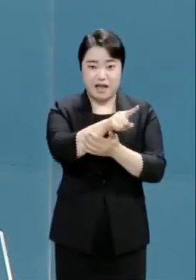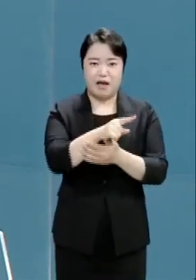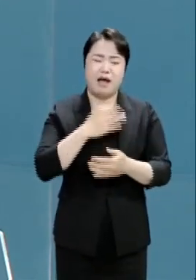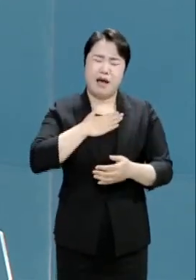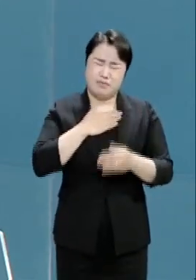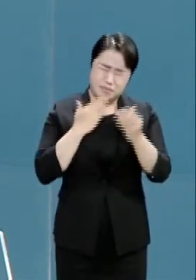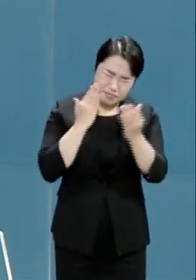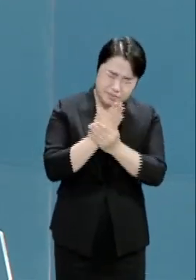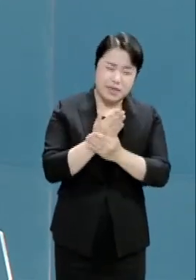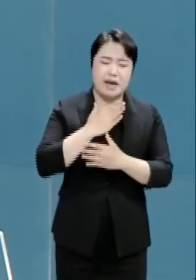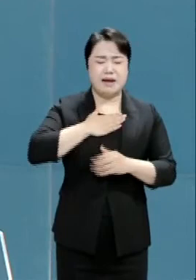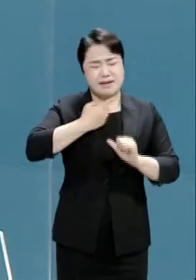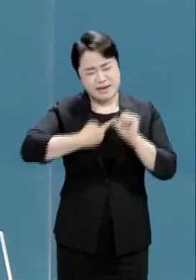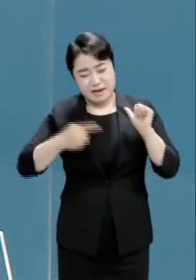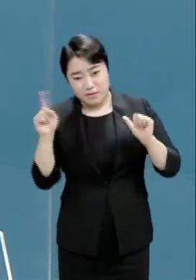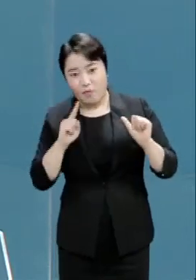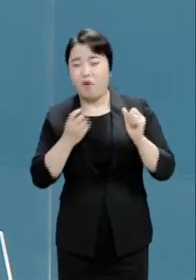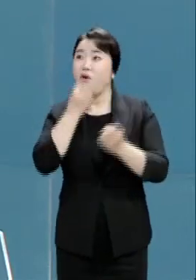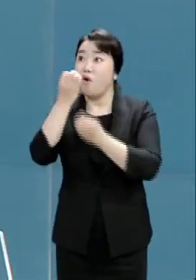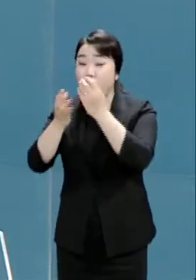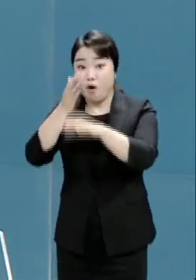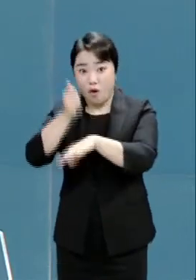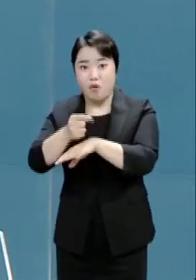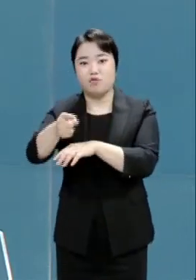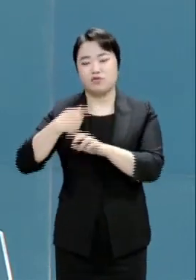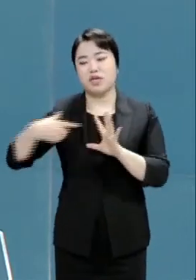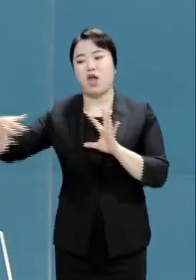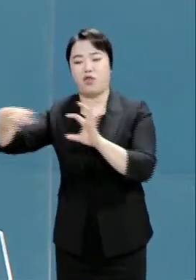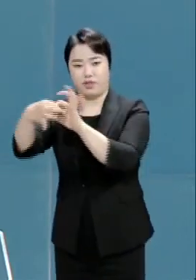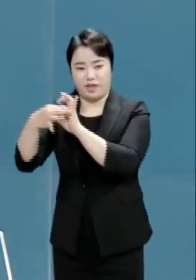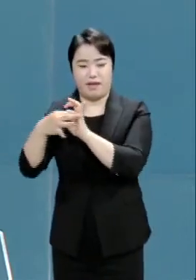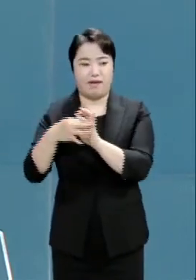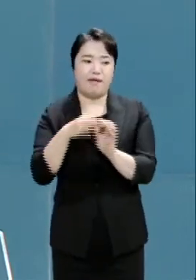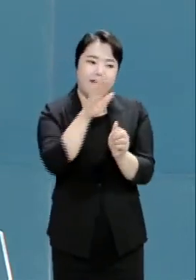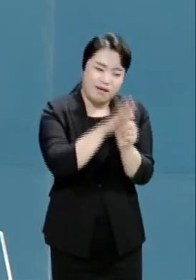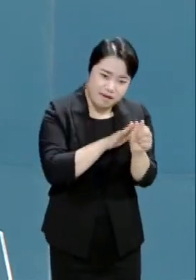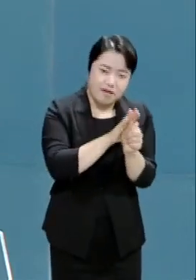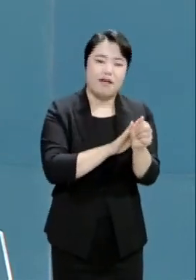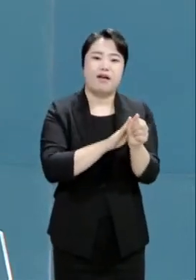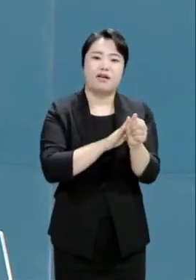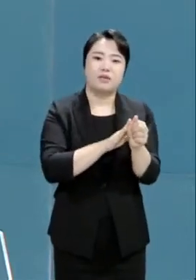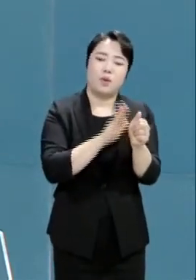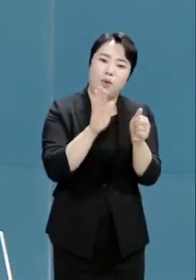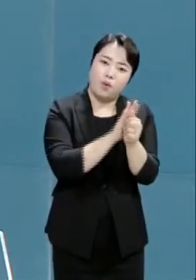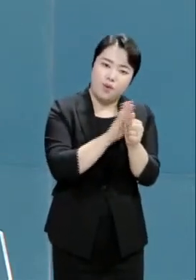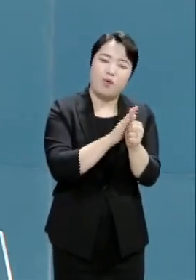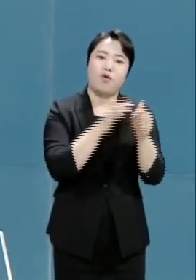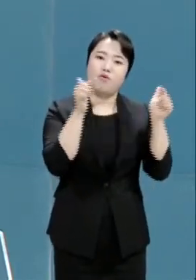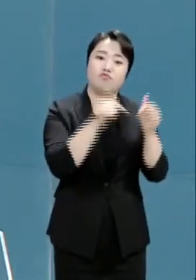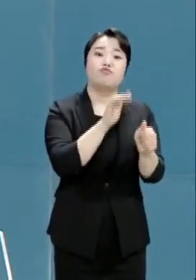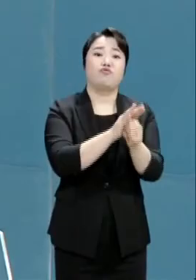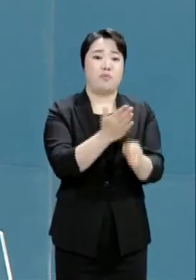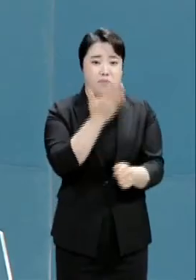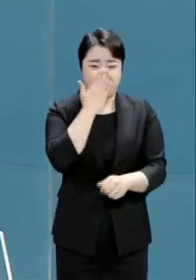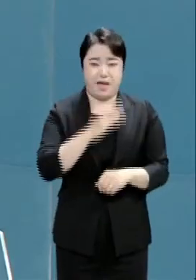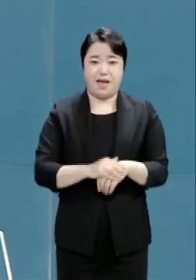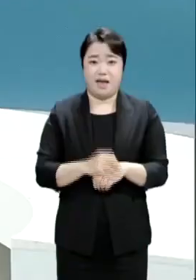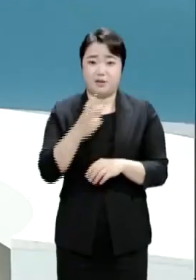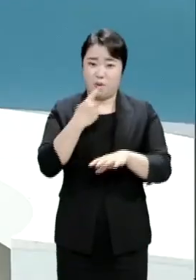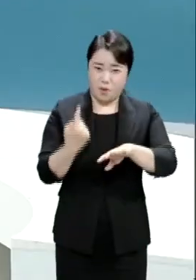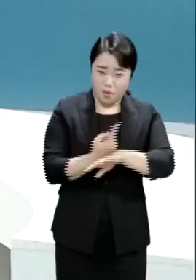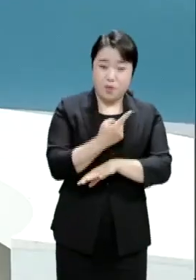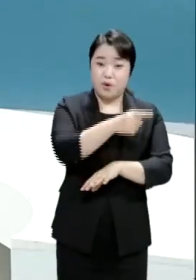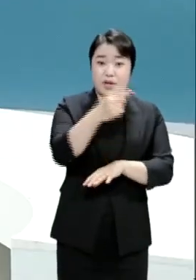또 감정 노동에 대한 치료 이런 것들도 저희가 유관 기관하고 연계시켜서 지원을 해 드립니다. 뿐만 아니라 이분들이 이제 대체로